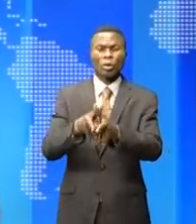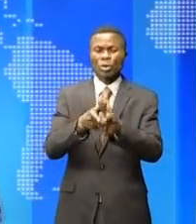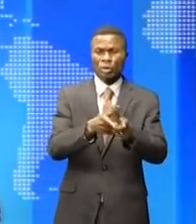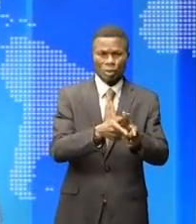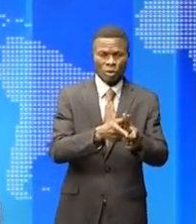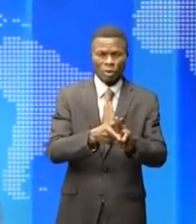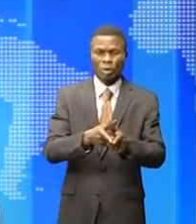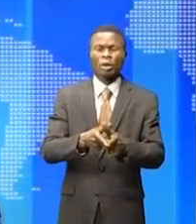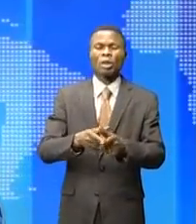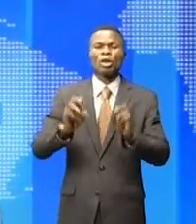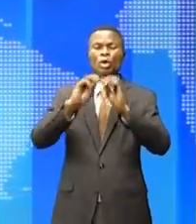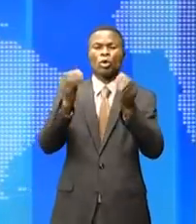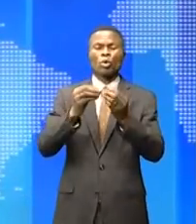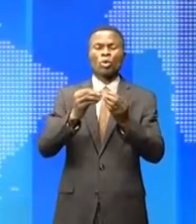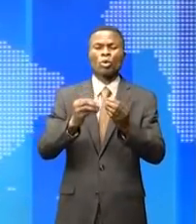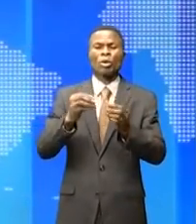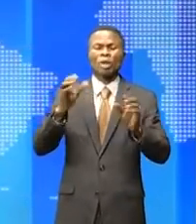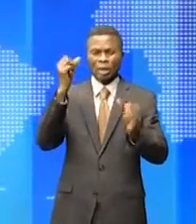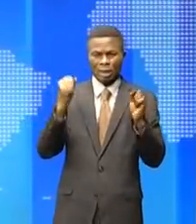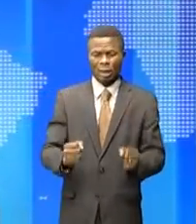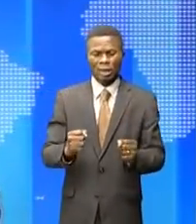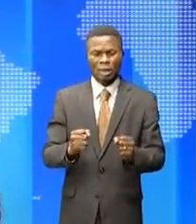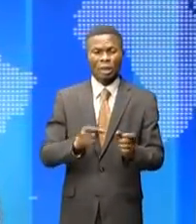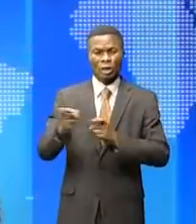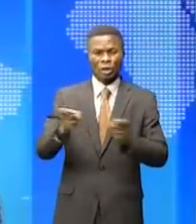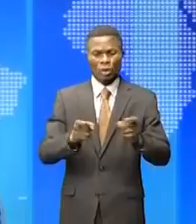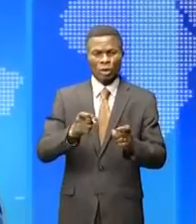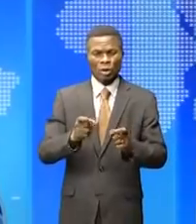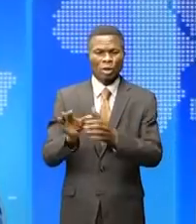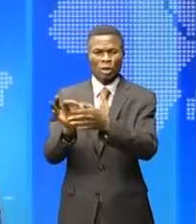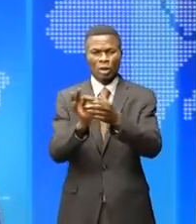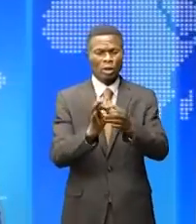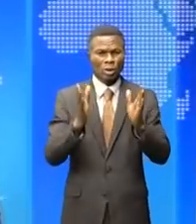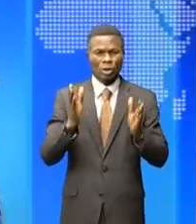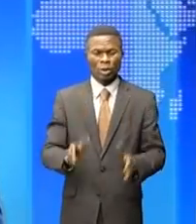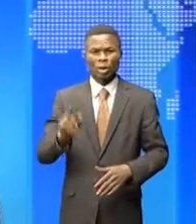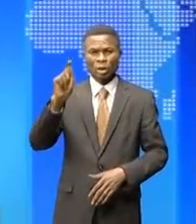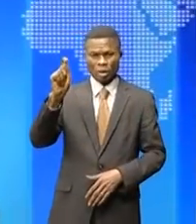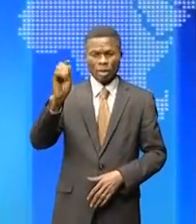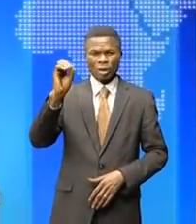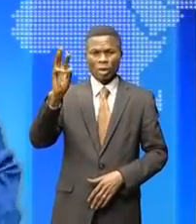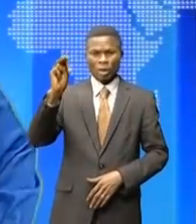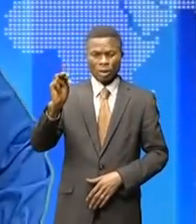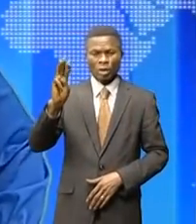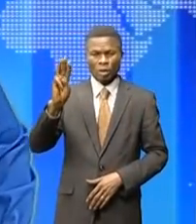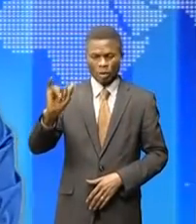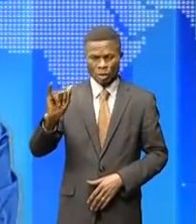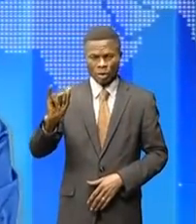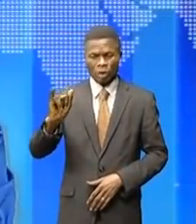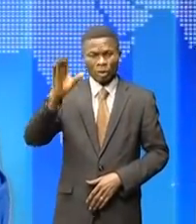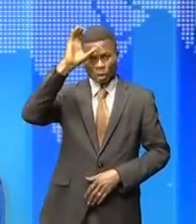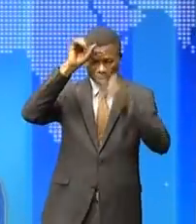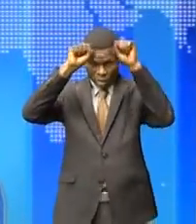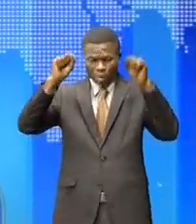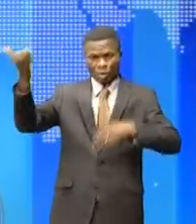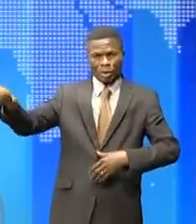relèvement communautaire et stabilisation combi par son coordonnateur tenez-moi bas et être reçu par le président de la